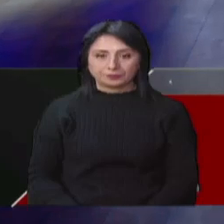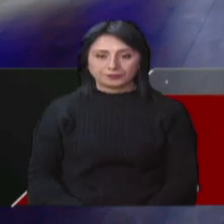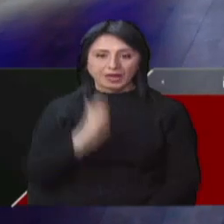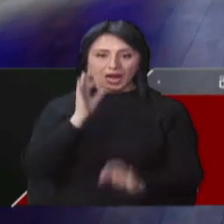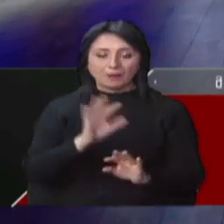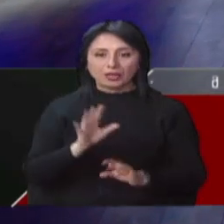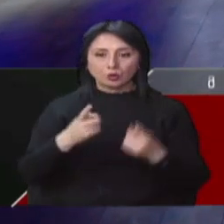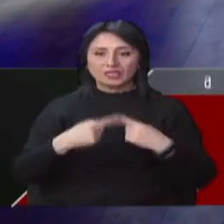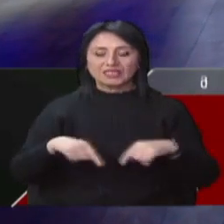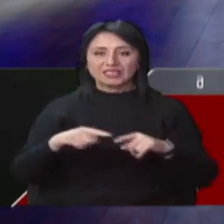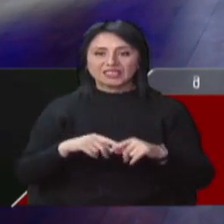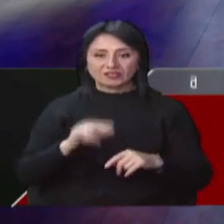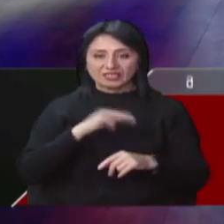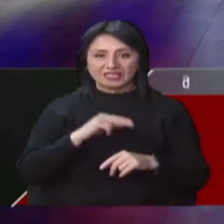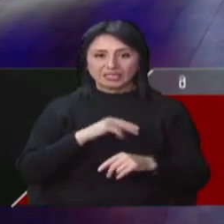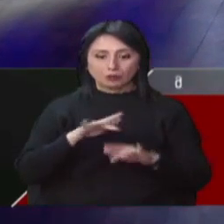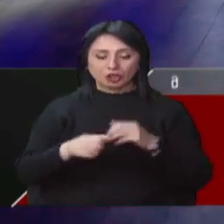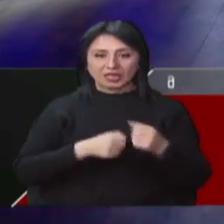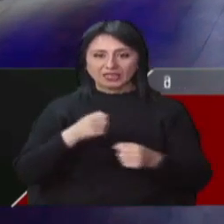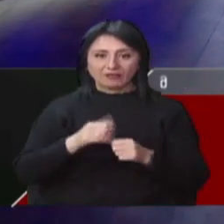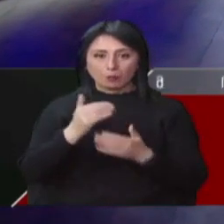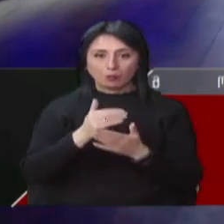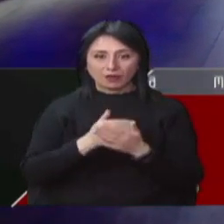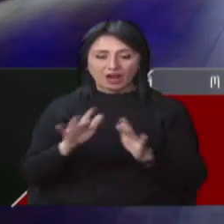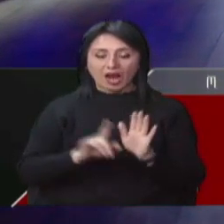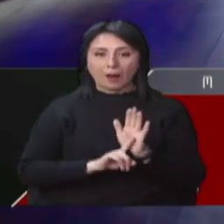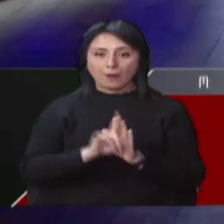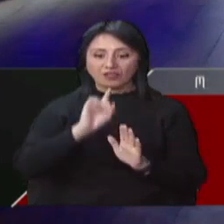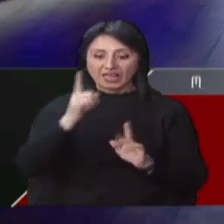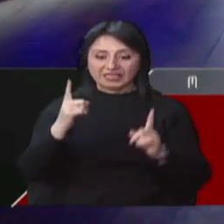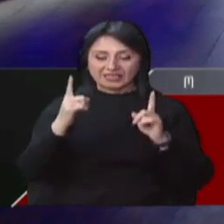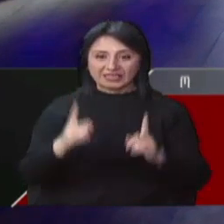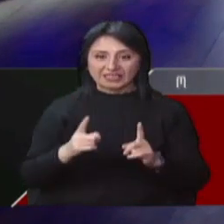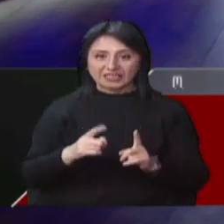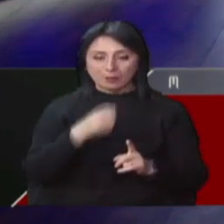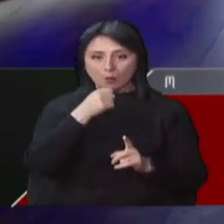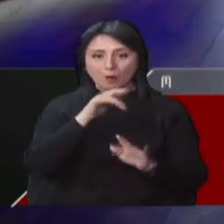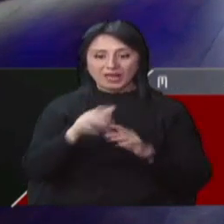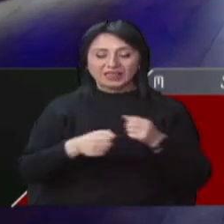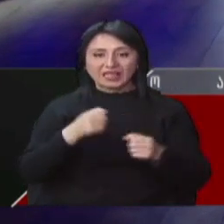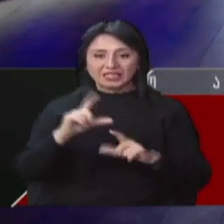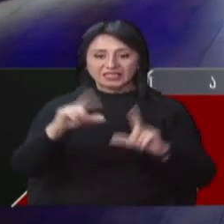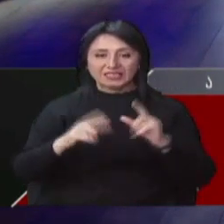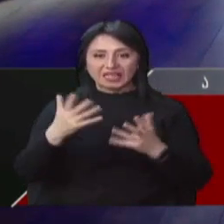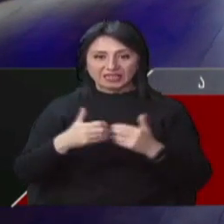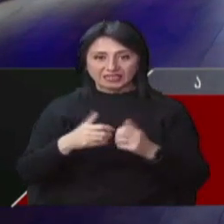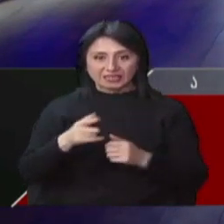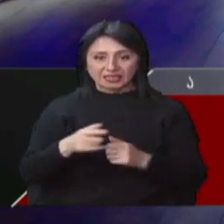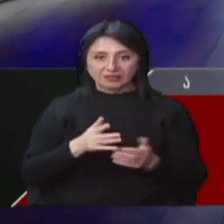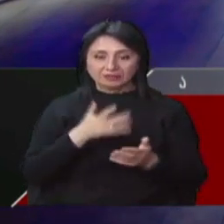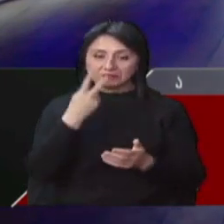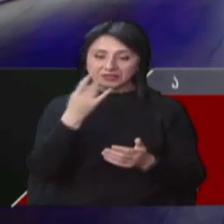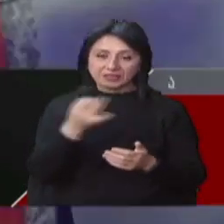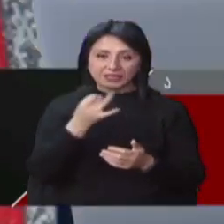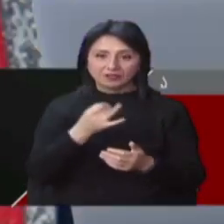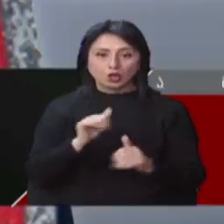გამართლა თუარა საზოგადოებრივ სამუშაოებზე დასაქმების პროგრამა მამოქმედებიდან ერთი წლის თავზე მოამბე დასაქმებულთა სტატისტიკით და მიმართვიანობით